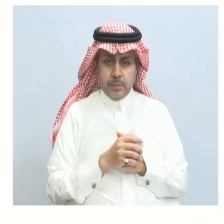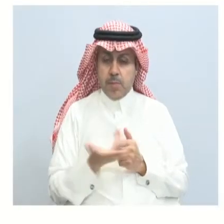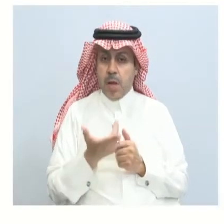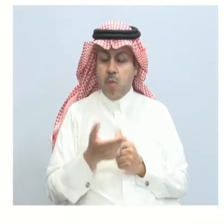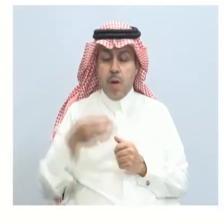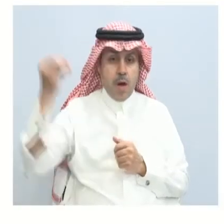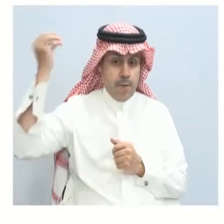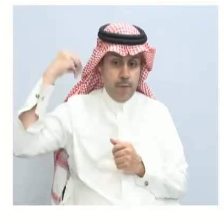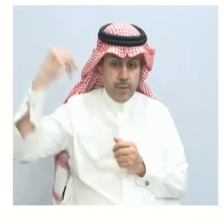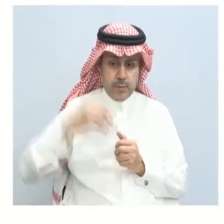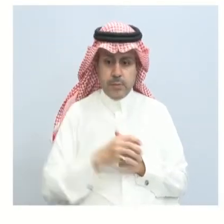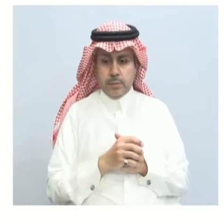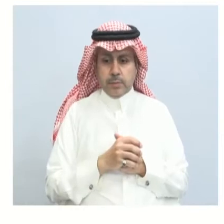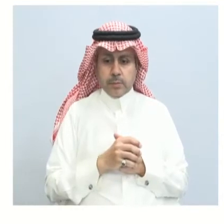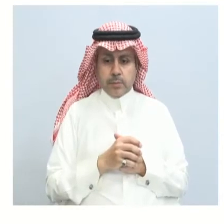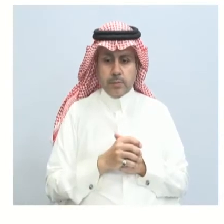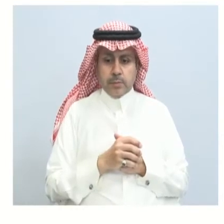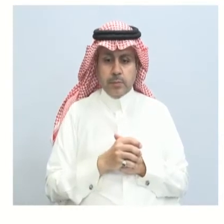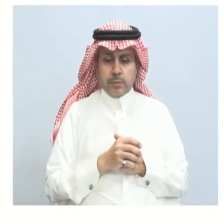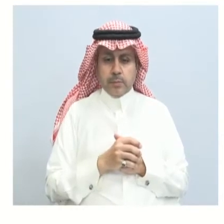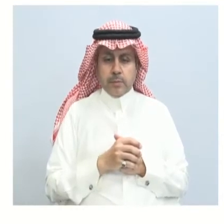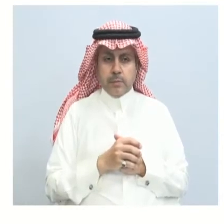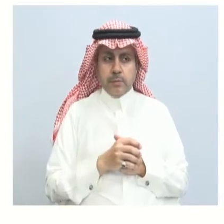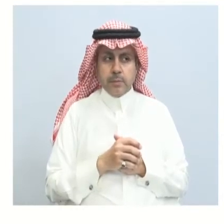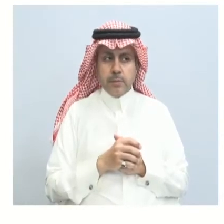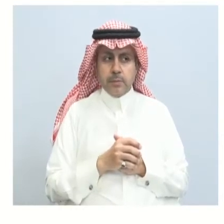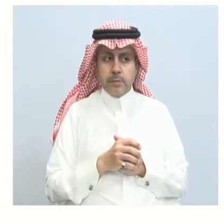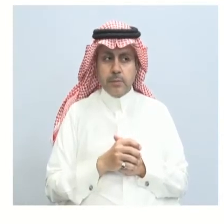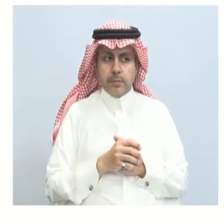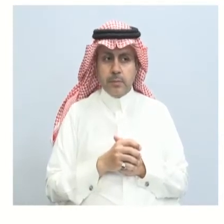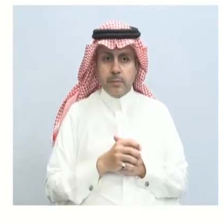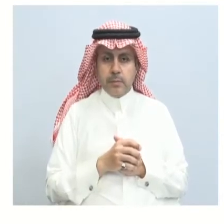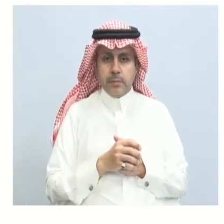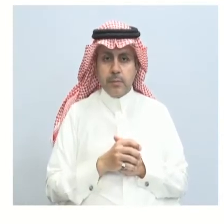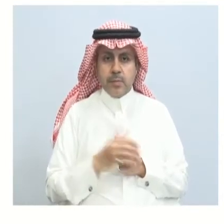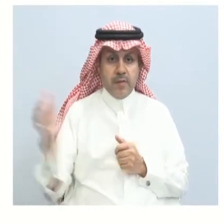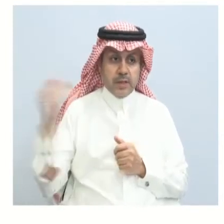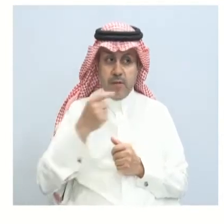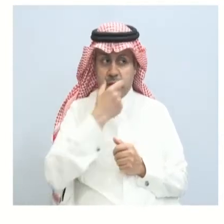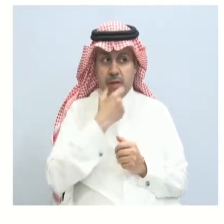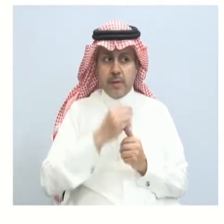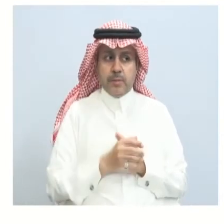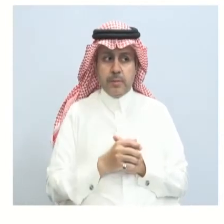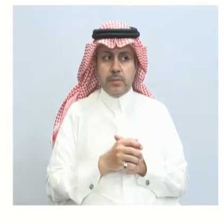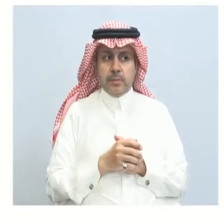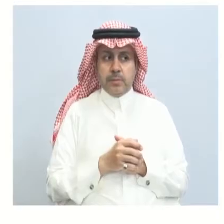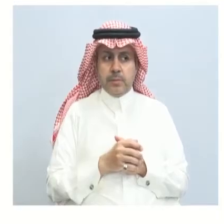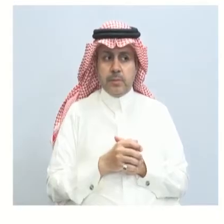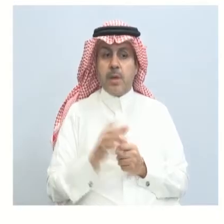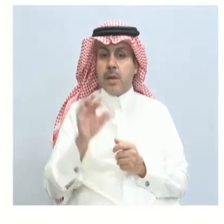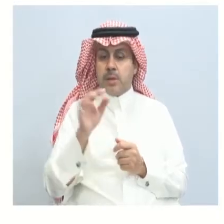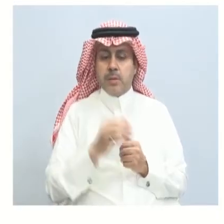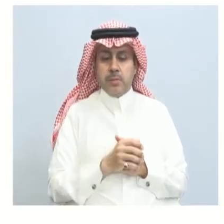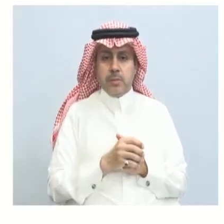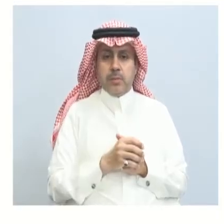الفضل ما هو ما هي الجائزه في هذا الحديث التي جاءت جاءت في هذا الحديث احسنتم